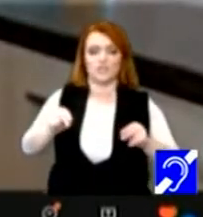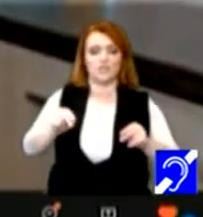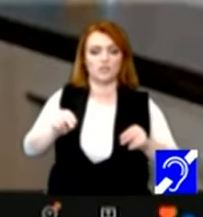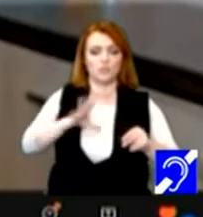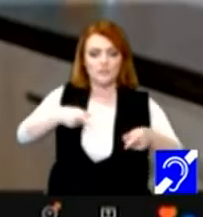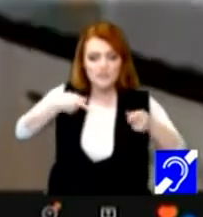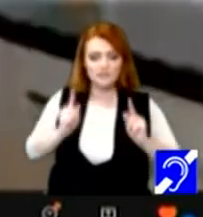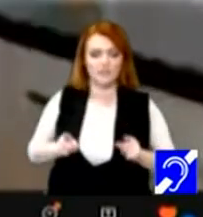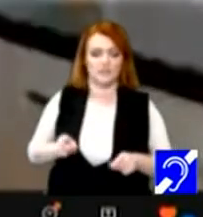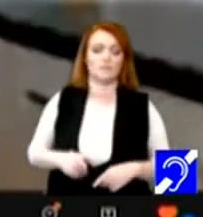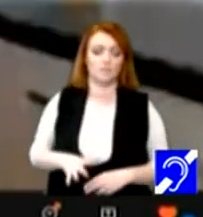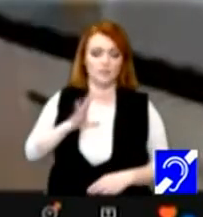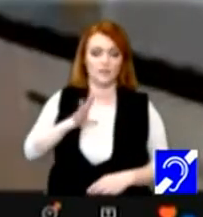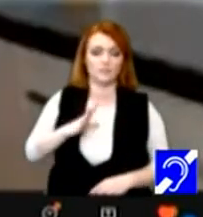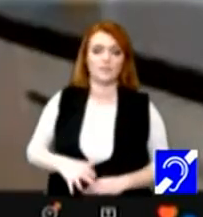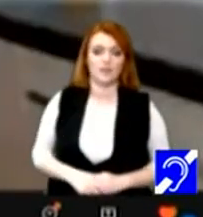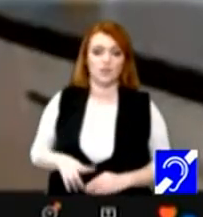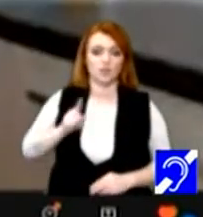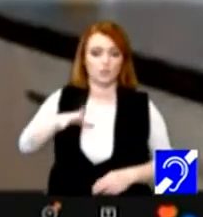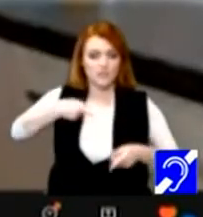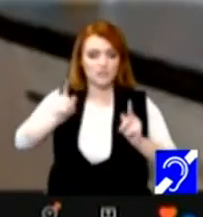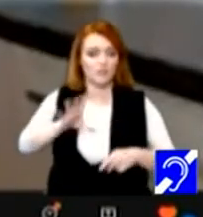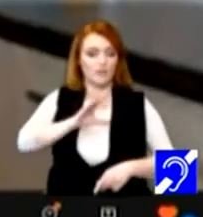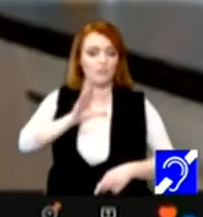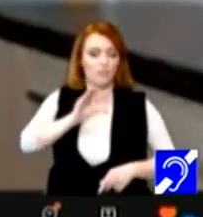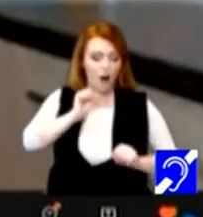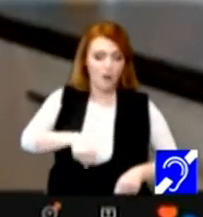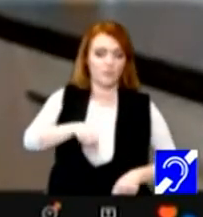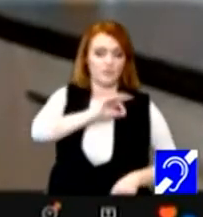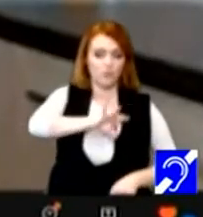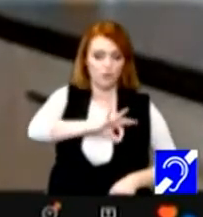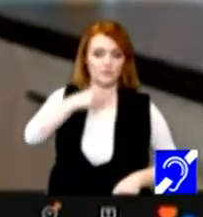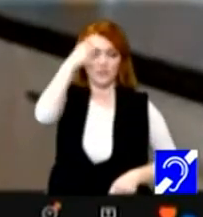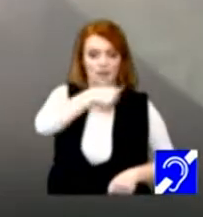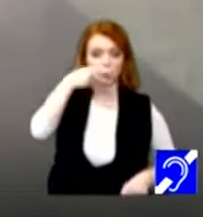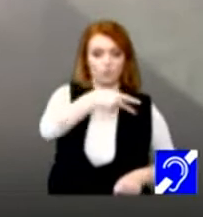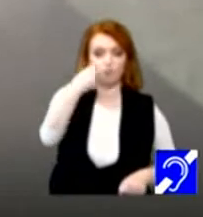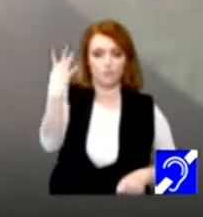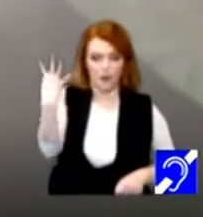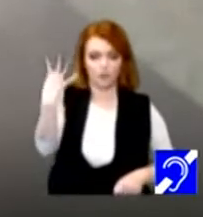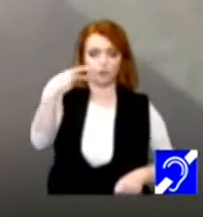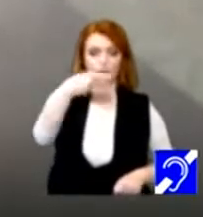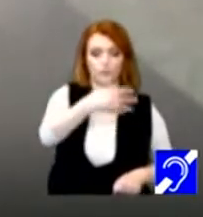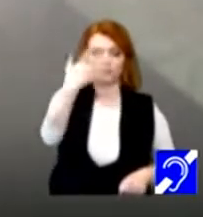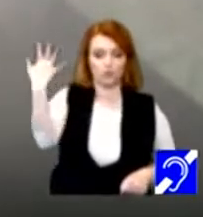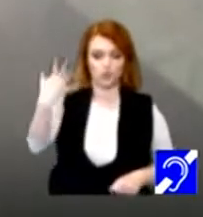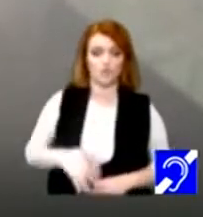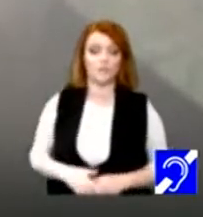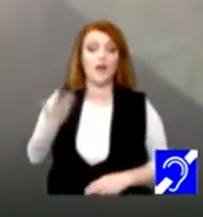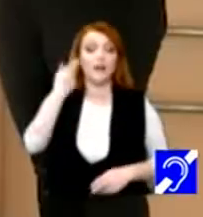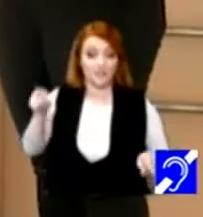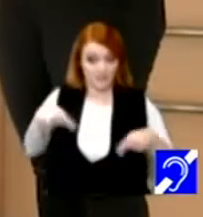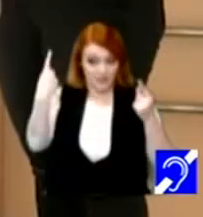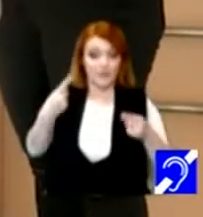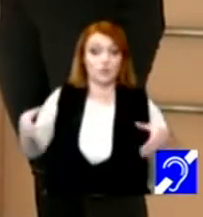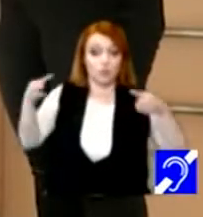să fie implementate la alegerile prezidențiale din 2024 și 2025. CEC notează că după ce va fi creat,